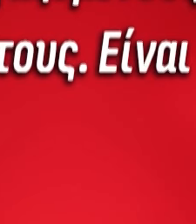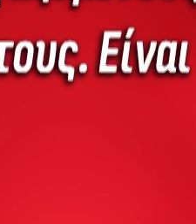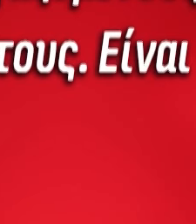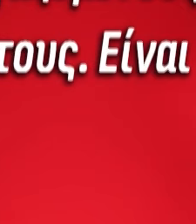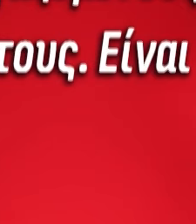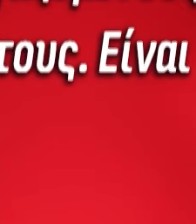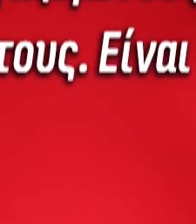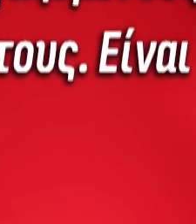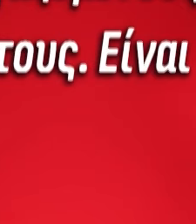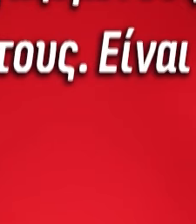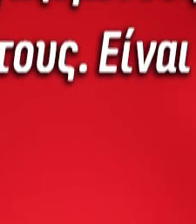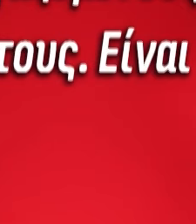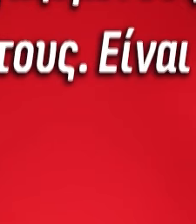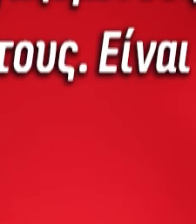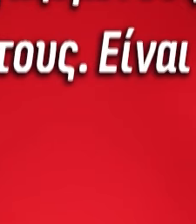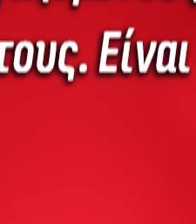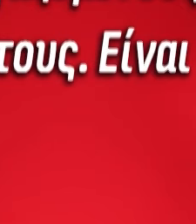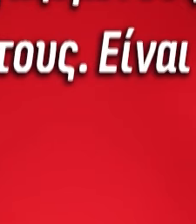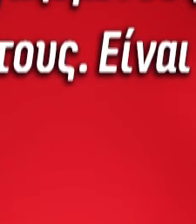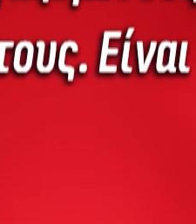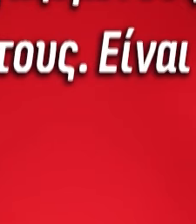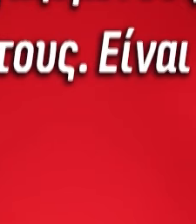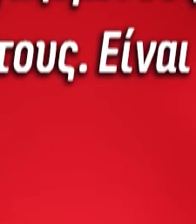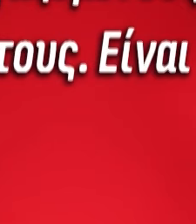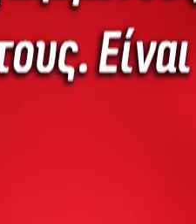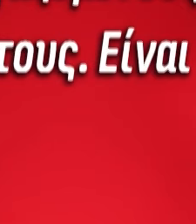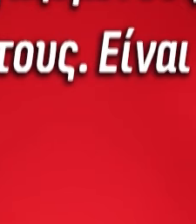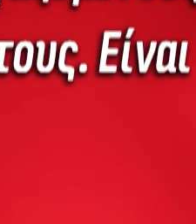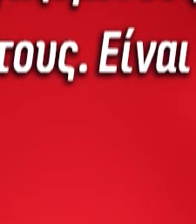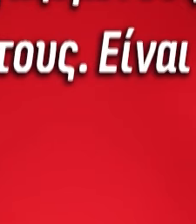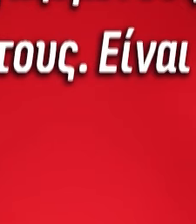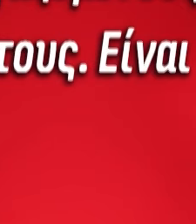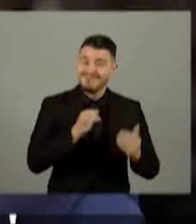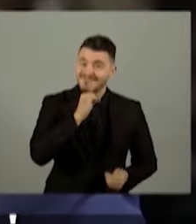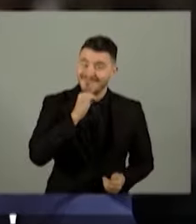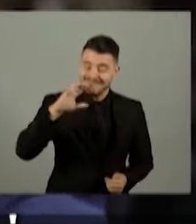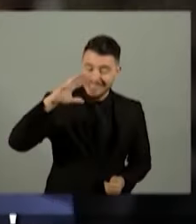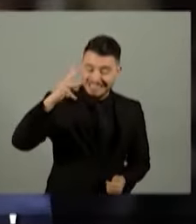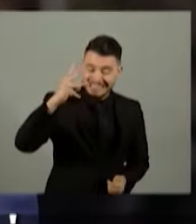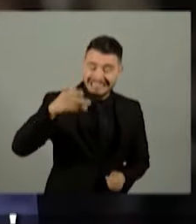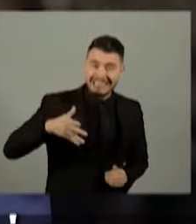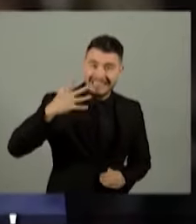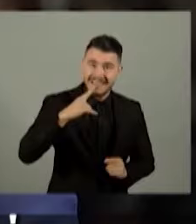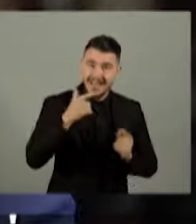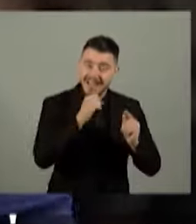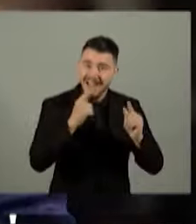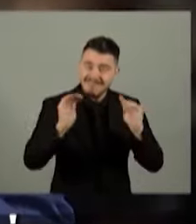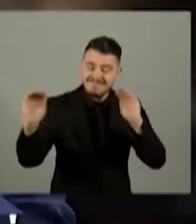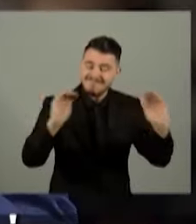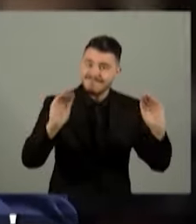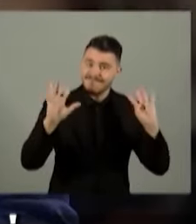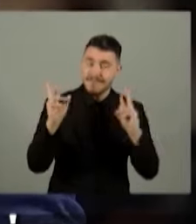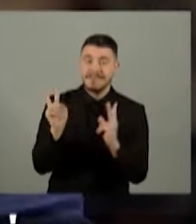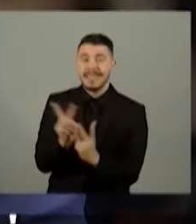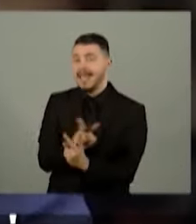Ποτέ δεν θα άφηνα τους εργαζόμενους στα μέσα μαζικής ενημέρωσης του ΣΥΡΙΖΑ απλήρωτους. Είναι θέμα αρχής. Πρωί έπρεπε να απαντήσετε σε ένα δημοσίευμα που